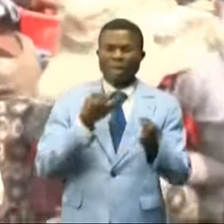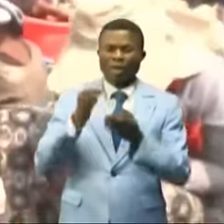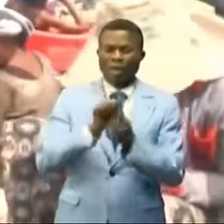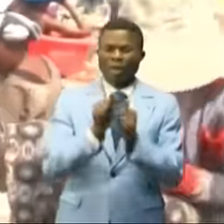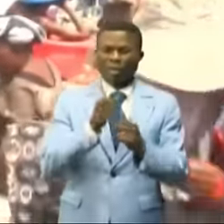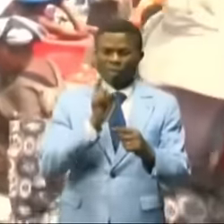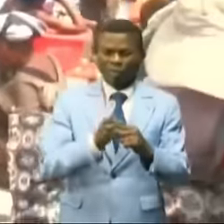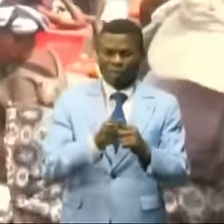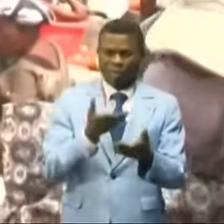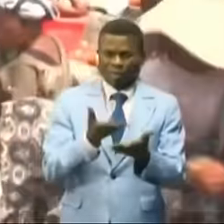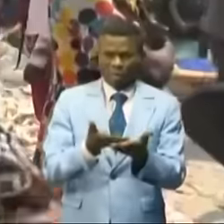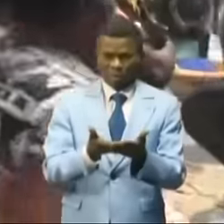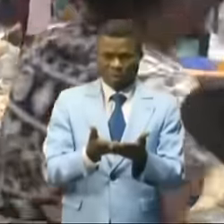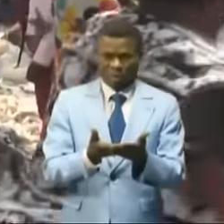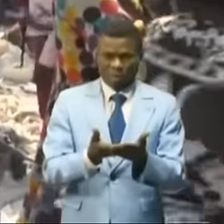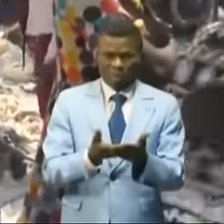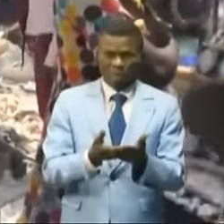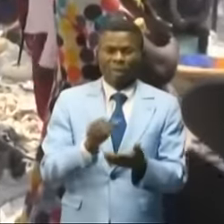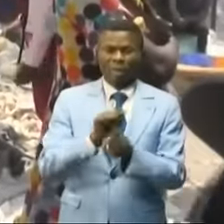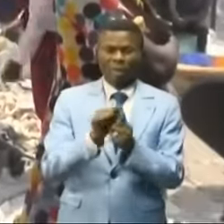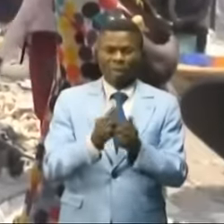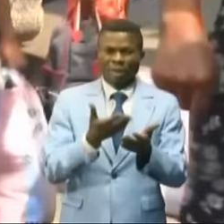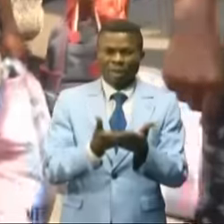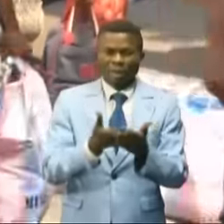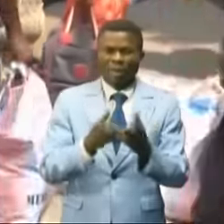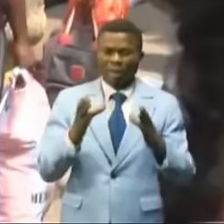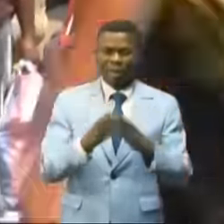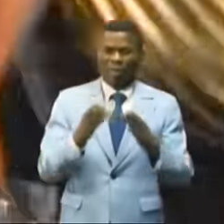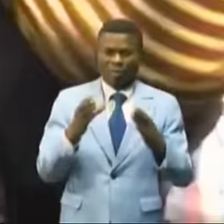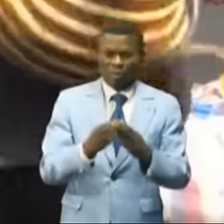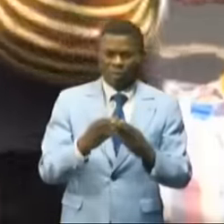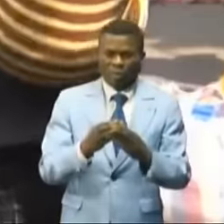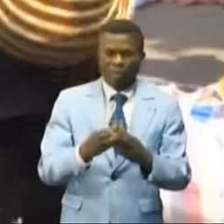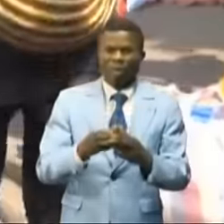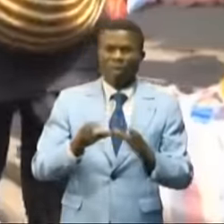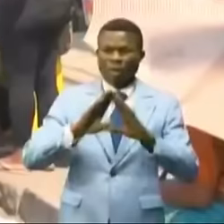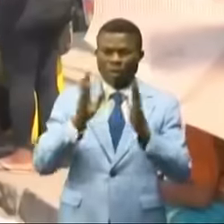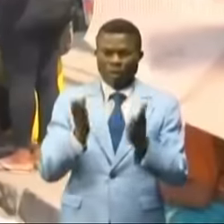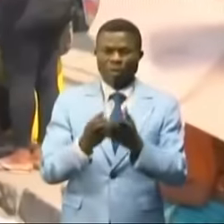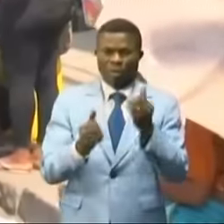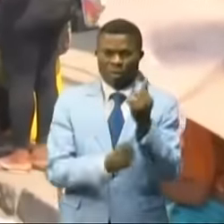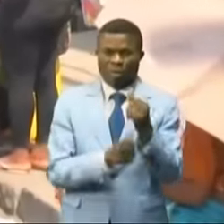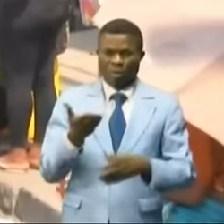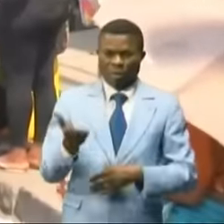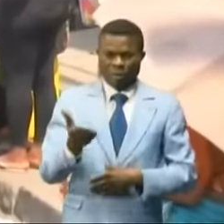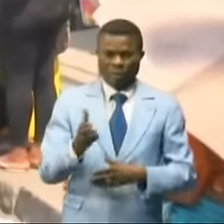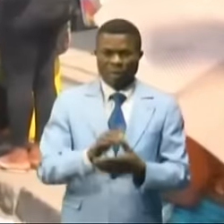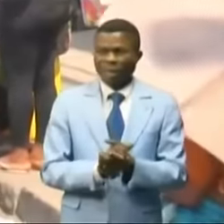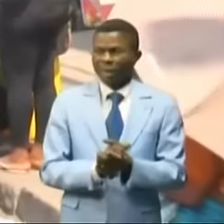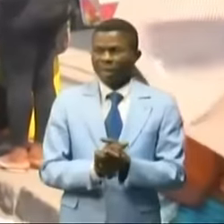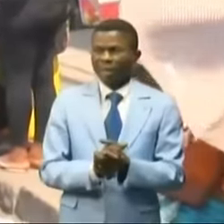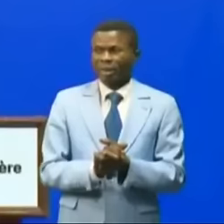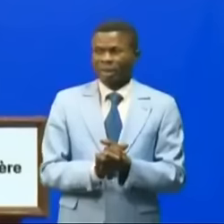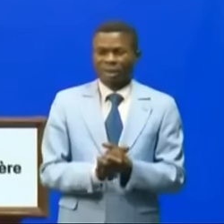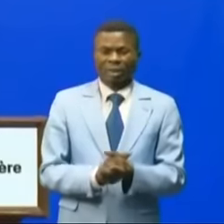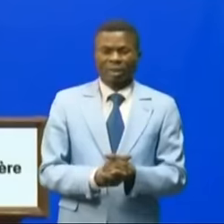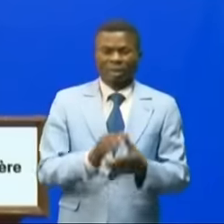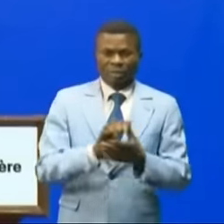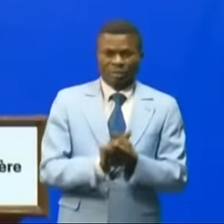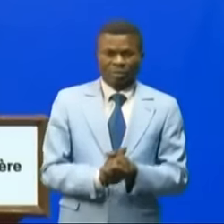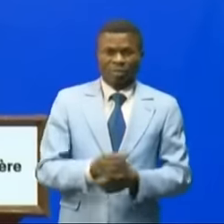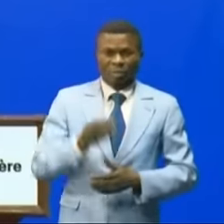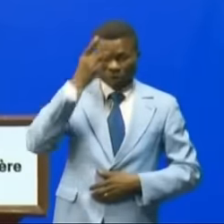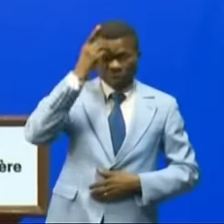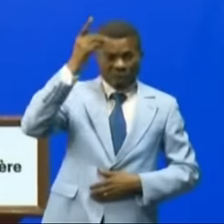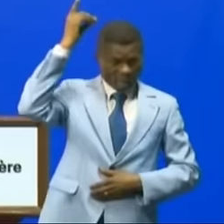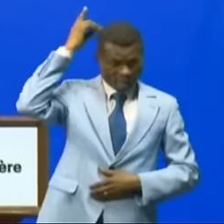rencontrent les ménages congolais, lesquels font face à la flambée à intervalles réguliers des prix. Pour faire face à la vie chère, Daniel